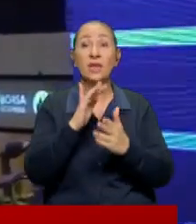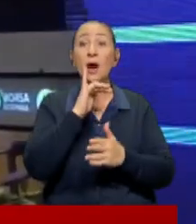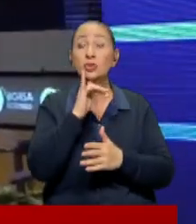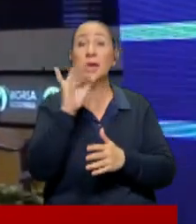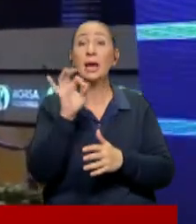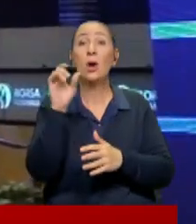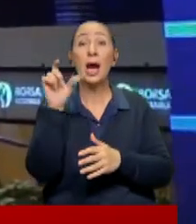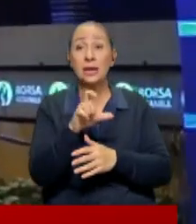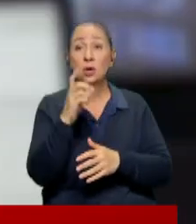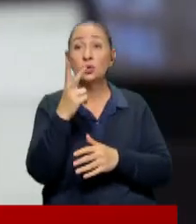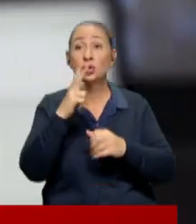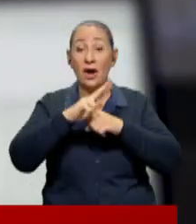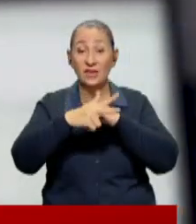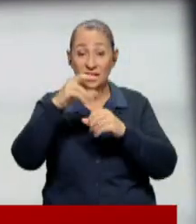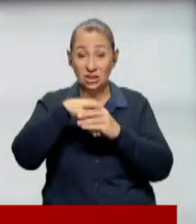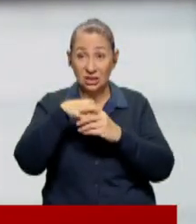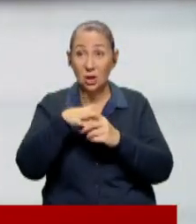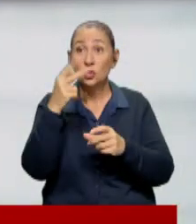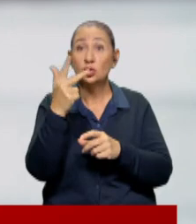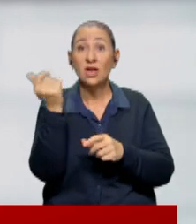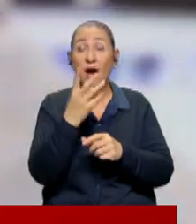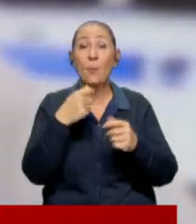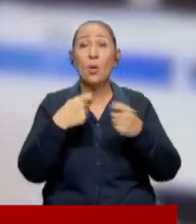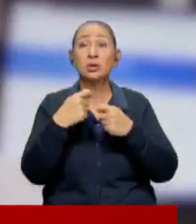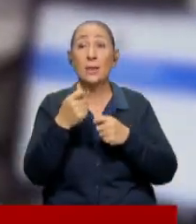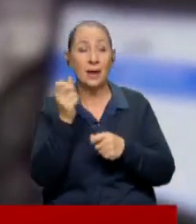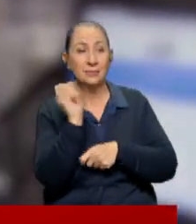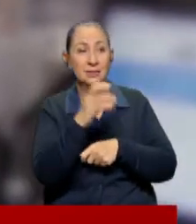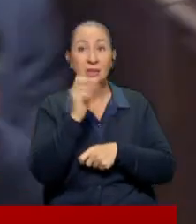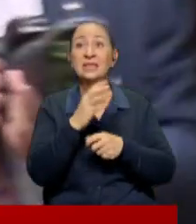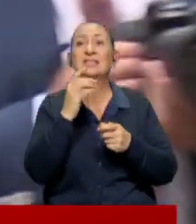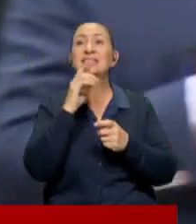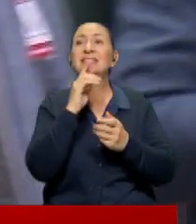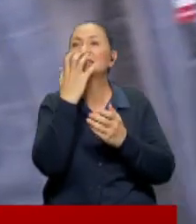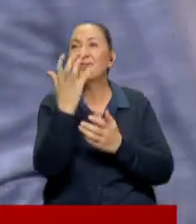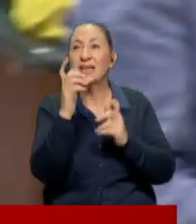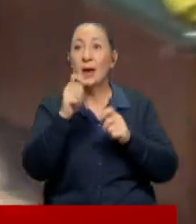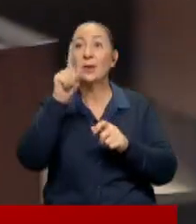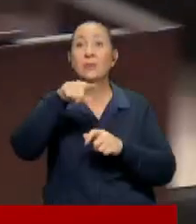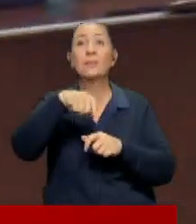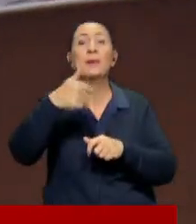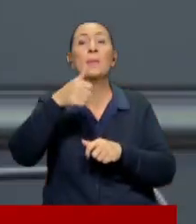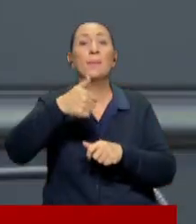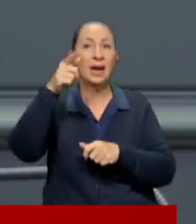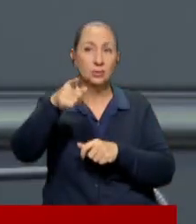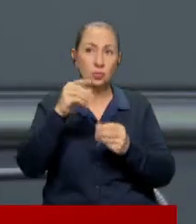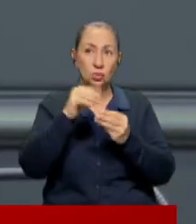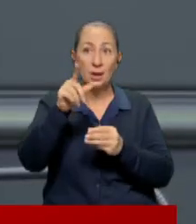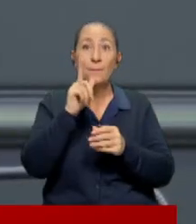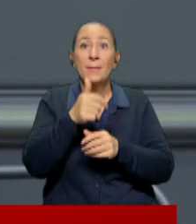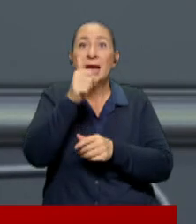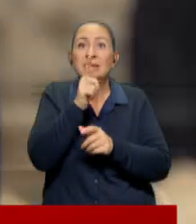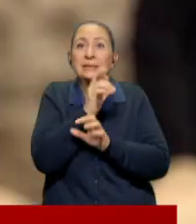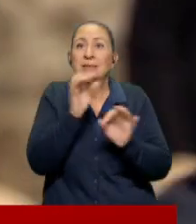Ağustos ve Eylül aylarında 3 hafta içinde 3 kez borsaya yatırım tavsiyesinde bulunan Hazine ve Maliye Bakanı'nı suçluyor. Bakan